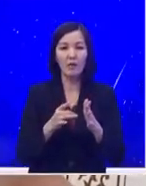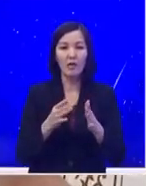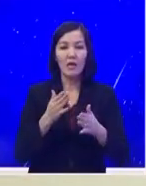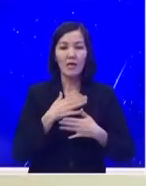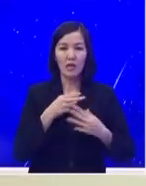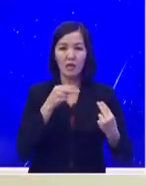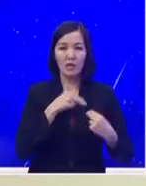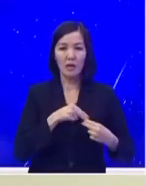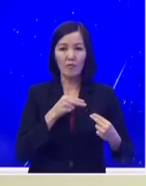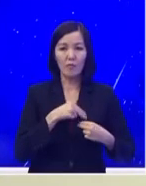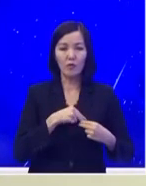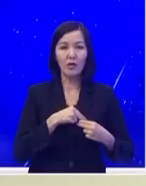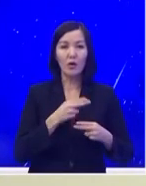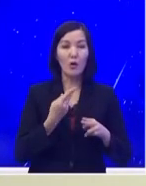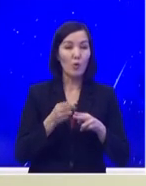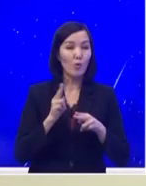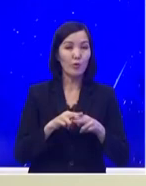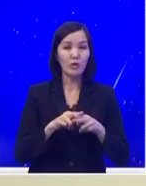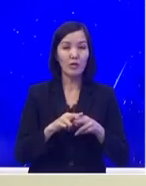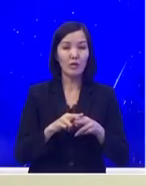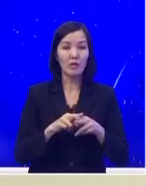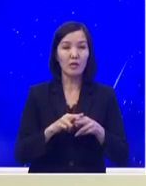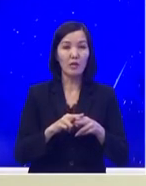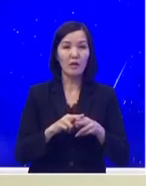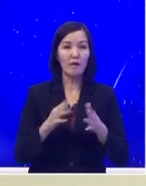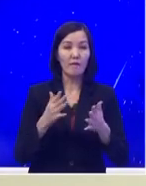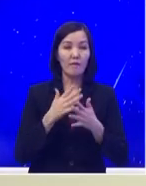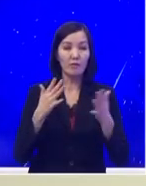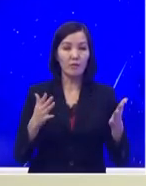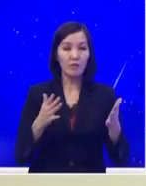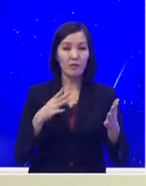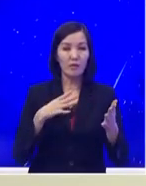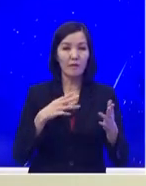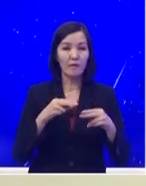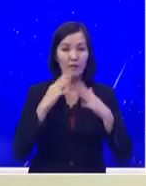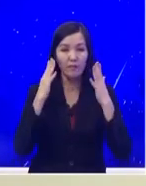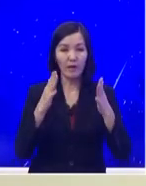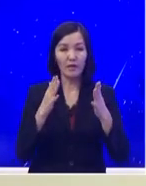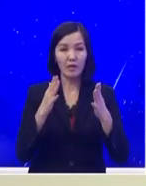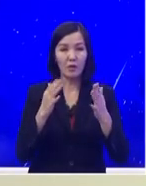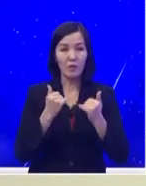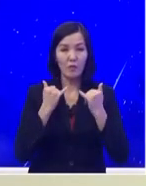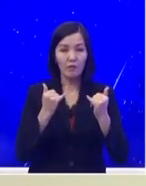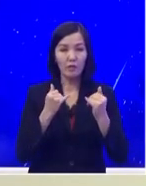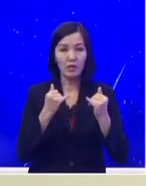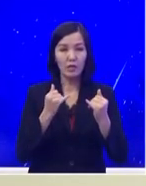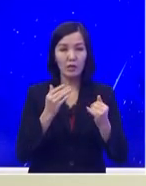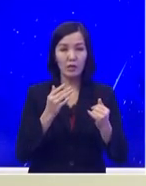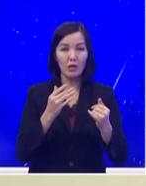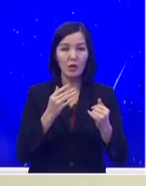действительно плодотворно. Спасибо руководству области за то, что не оставили без внимания наш труд. Это